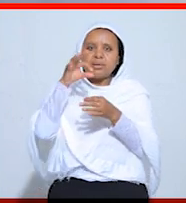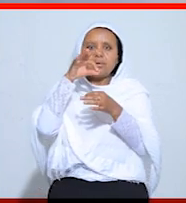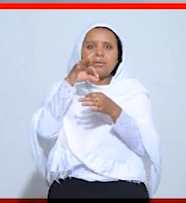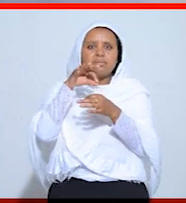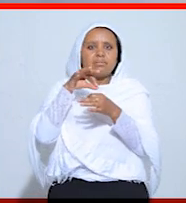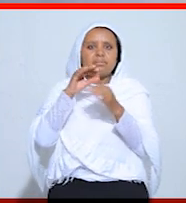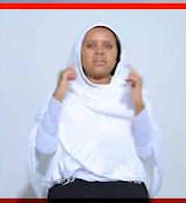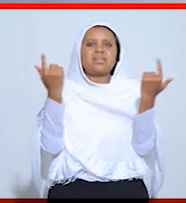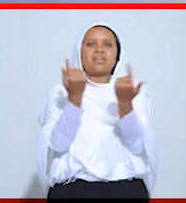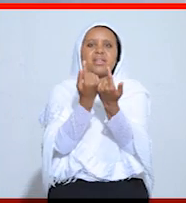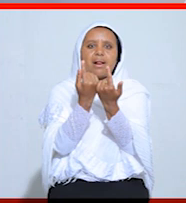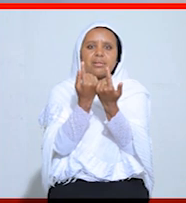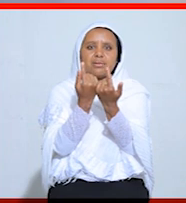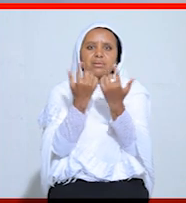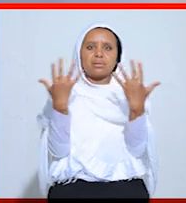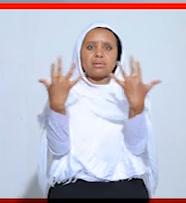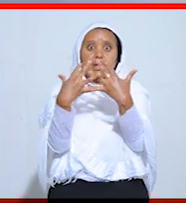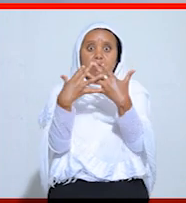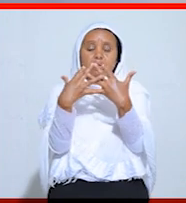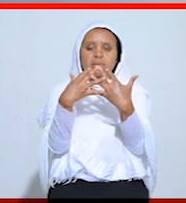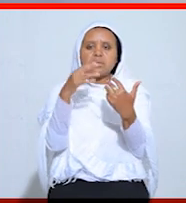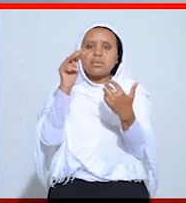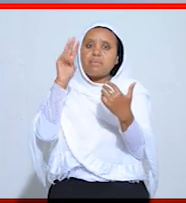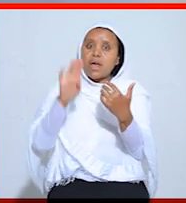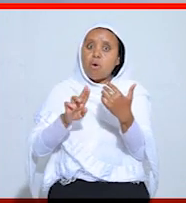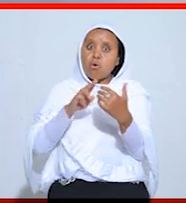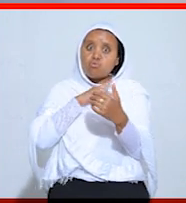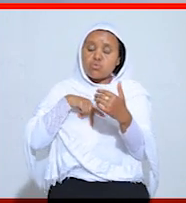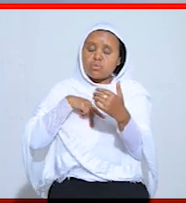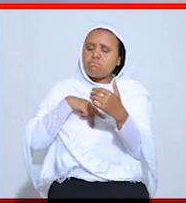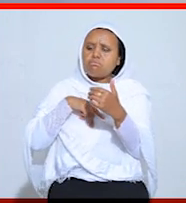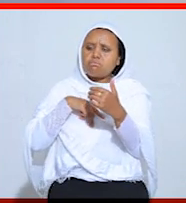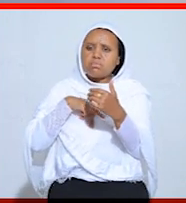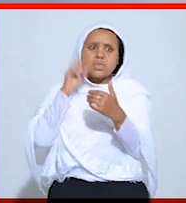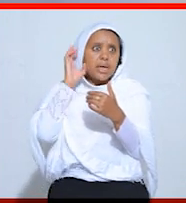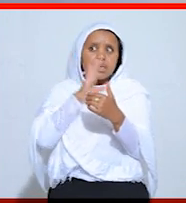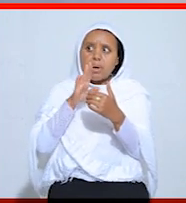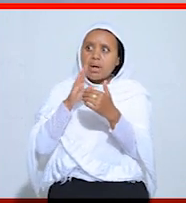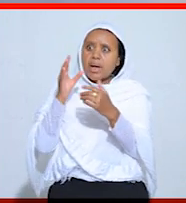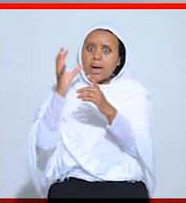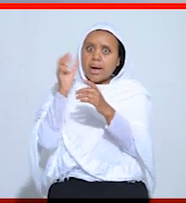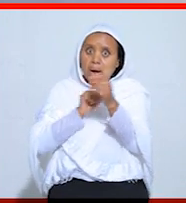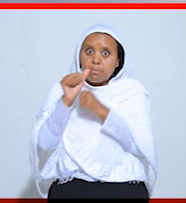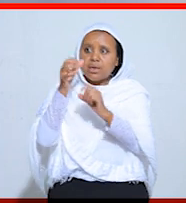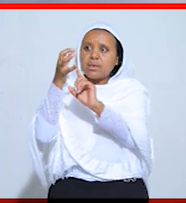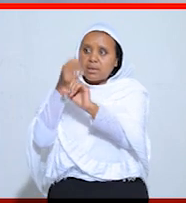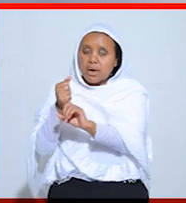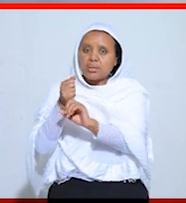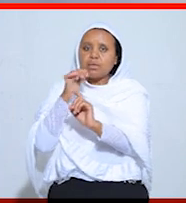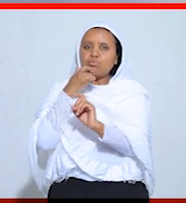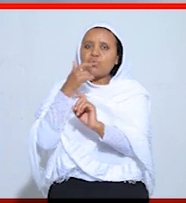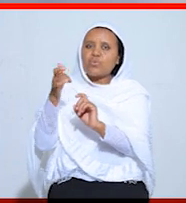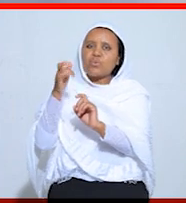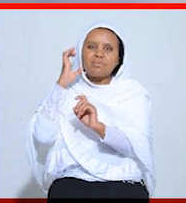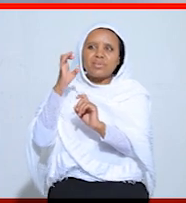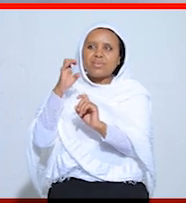እንቅጠራት እንጠራት የሰማርያው ንጉስ ሳይሰማ ቀድመን እንያዛት ብሎ መከረ። ወዲያው